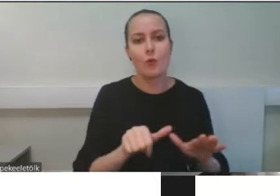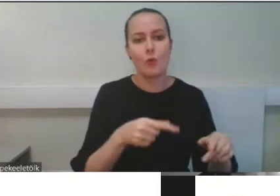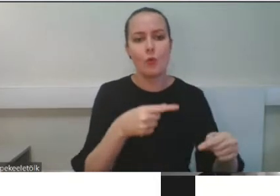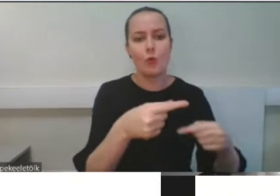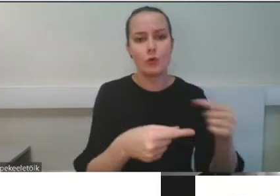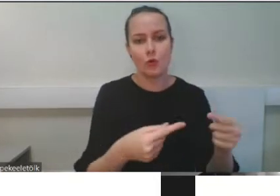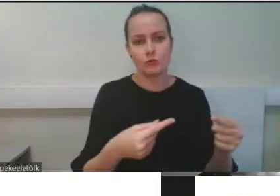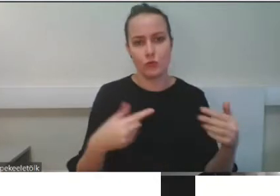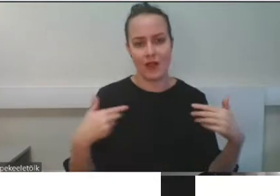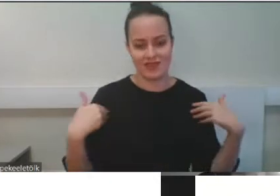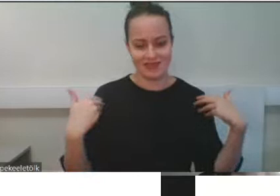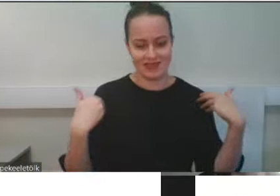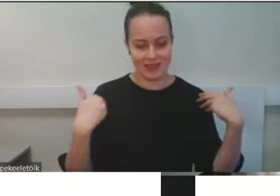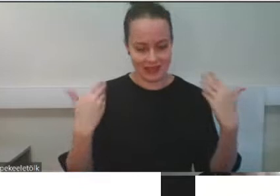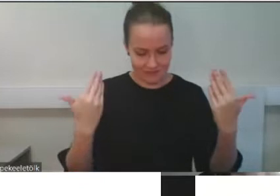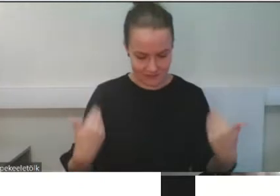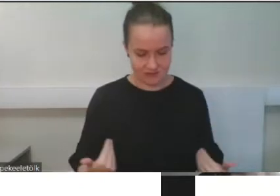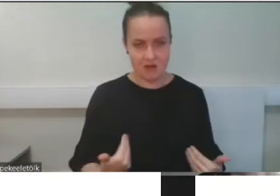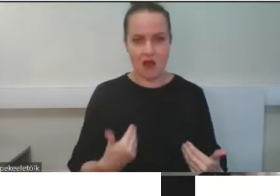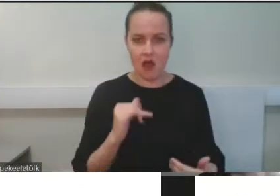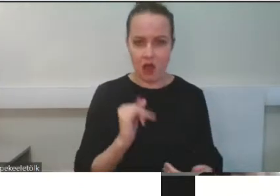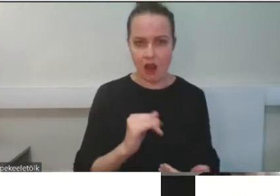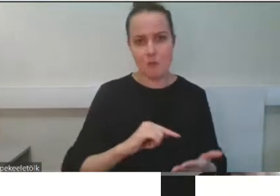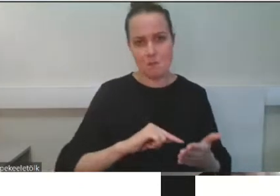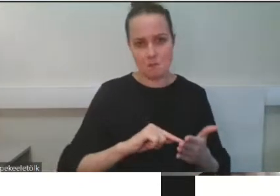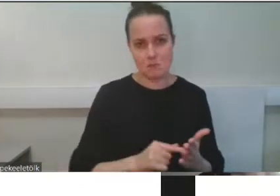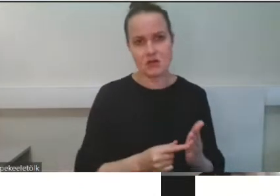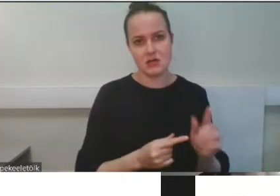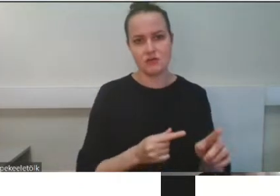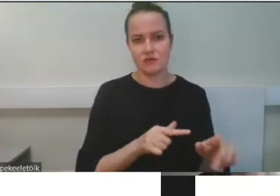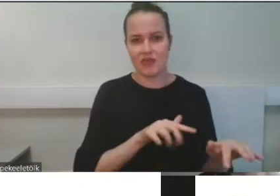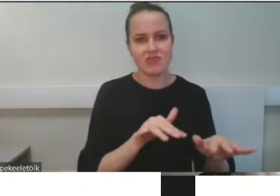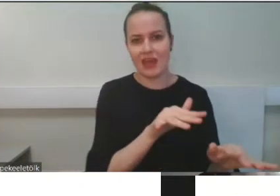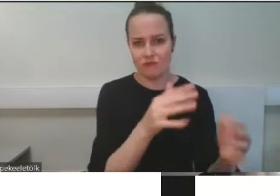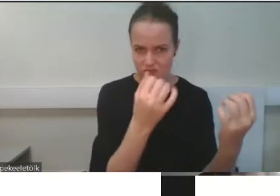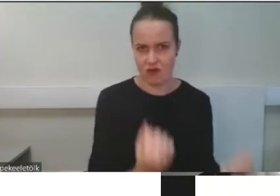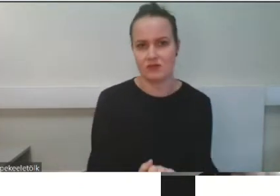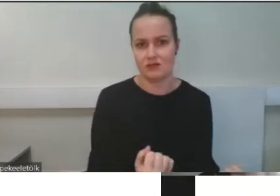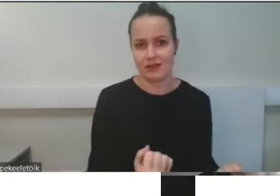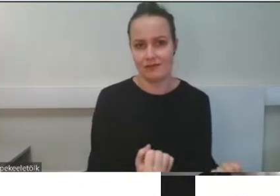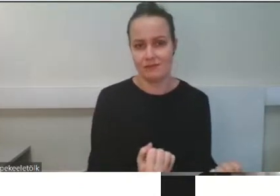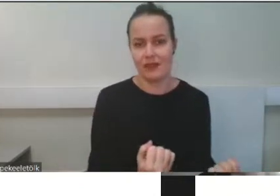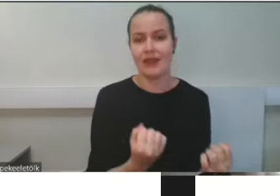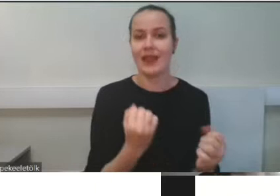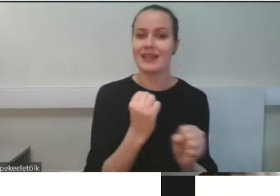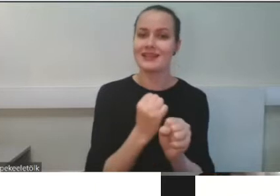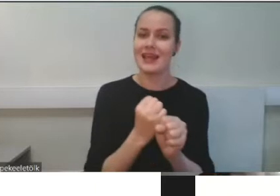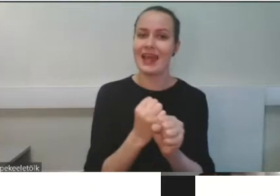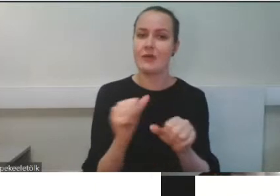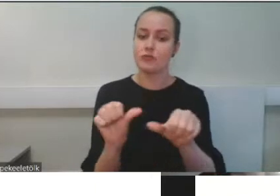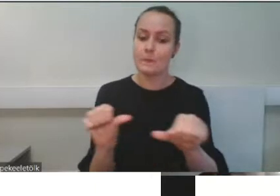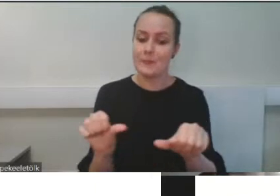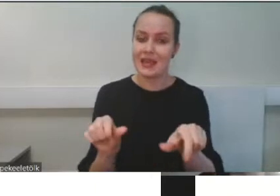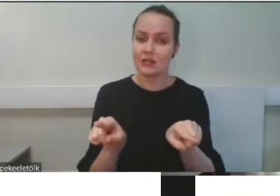on võib-olla oluline välja tuua ka see, et millised definitsioonid on üldse kasutusel, kui me räägime puude